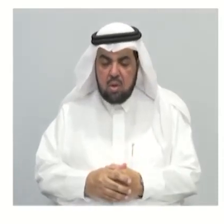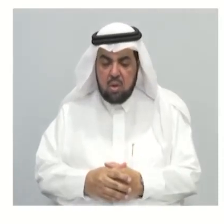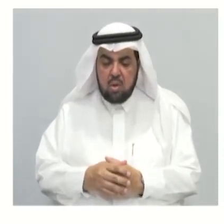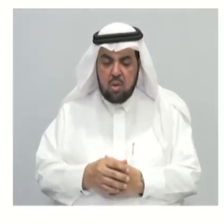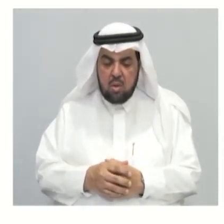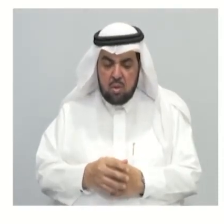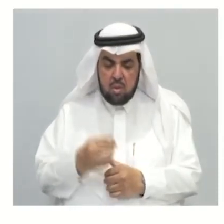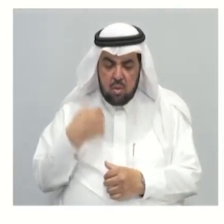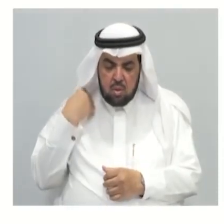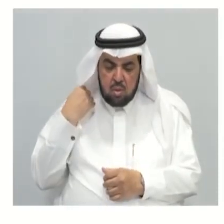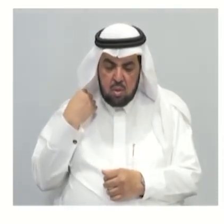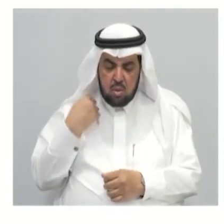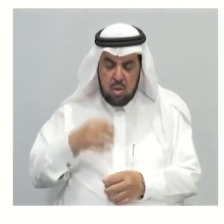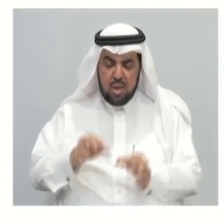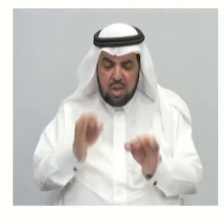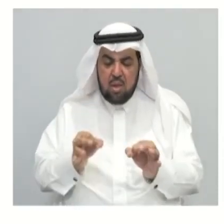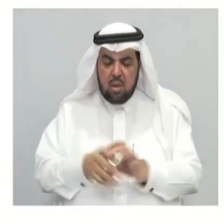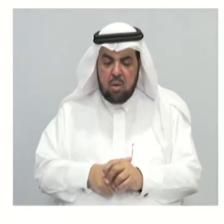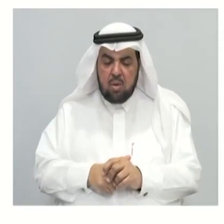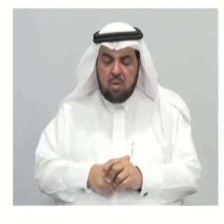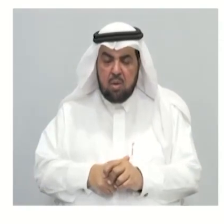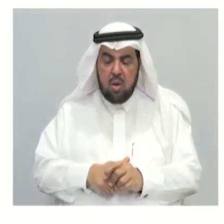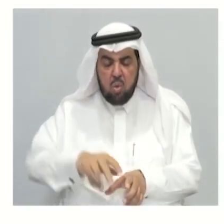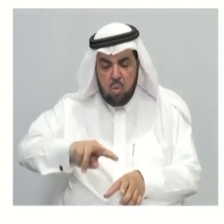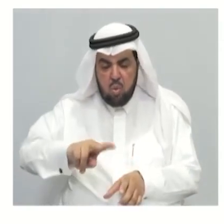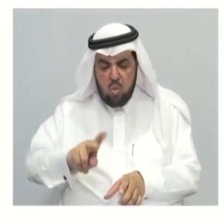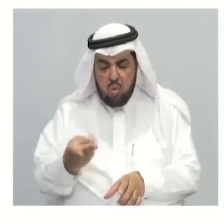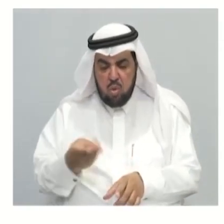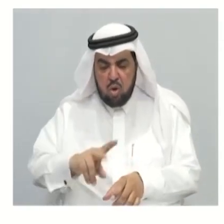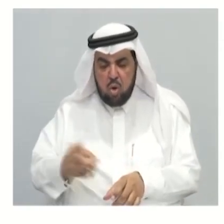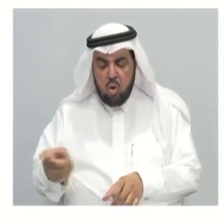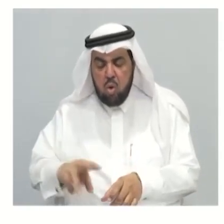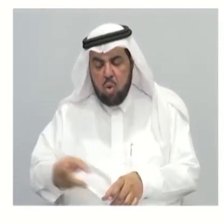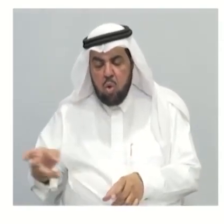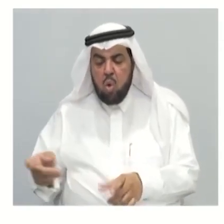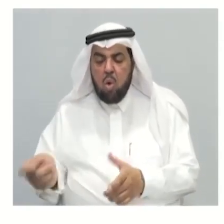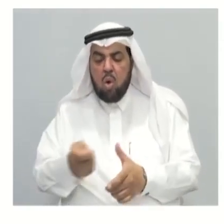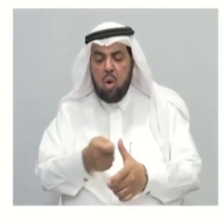مباشره نقوم بالتحديد وتعديل نوع